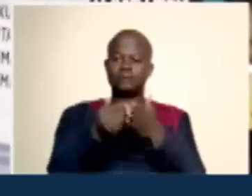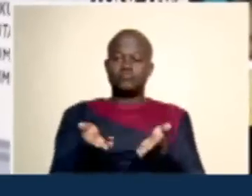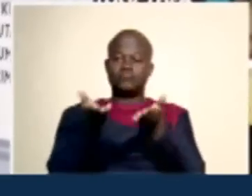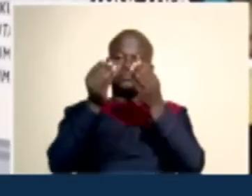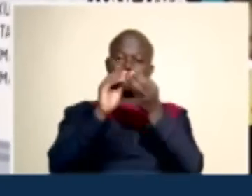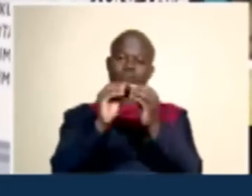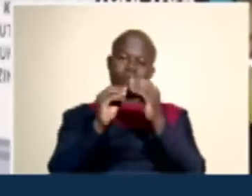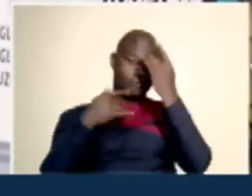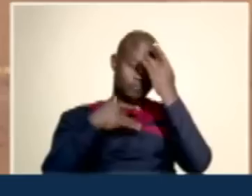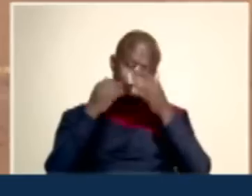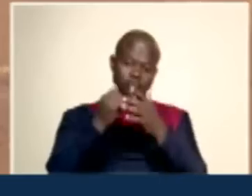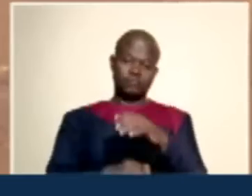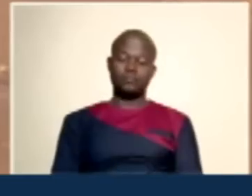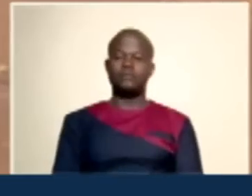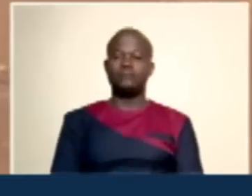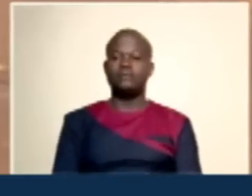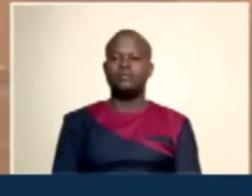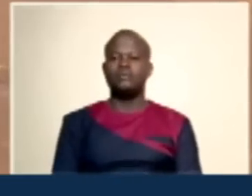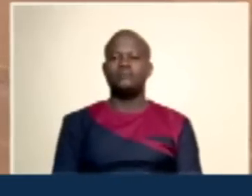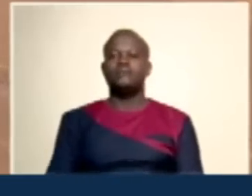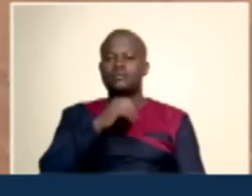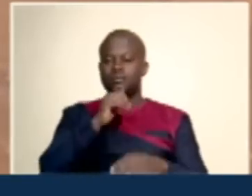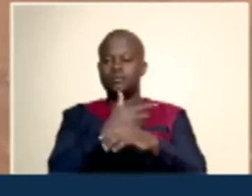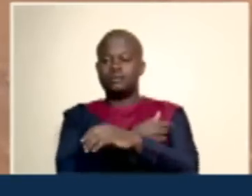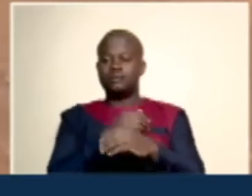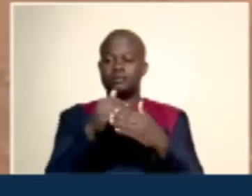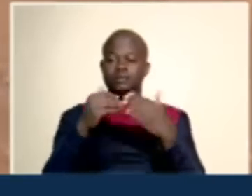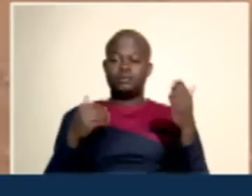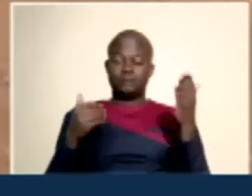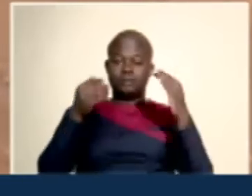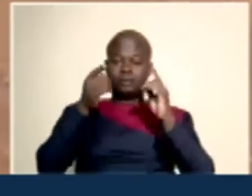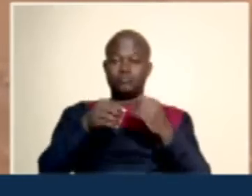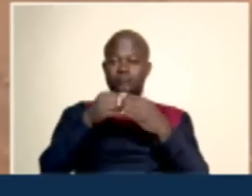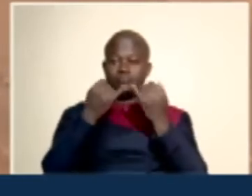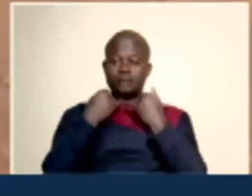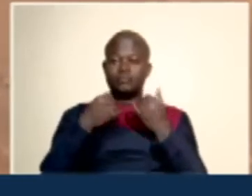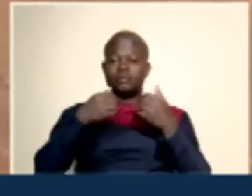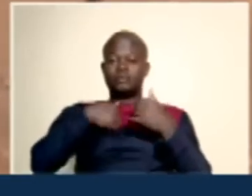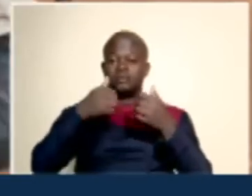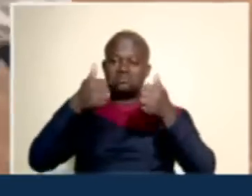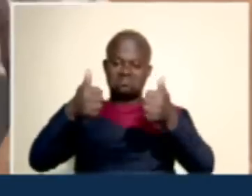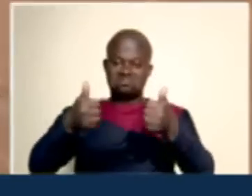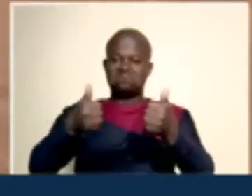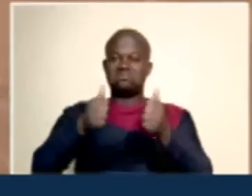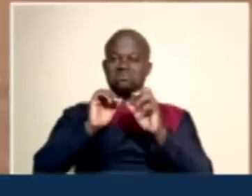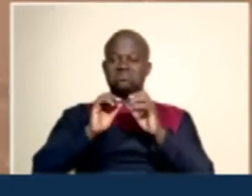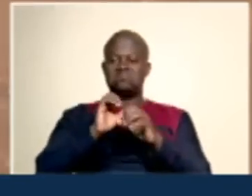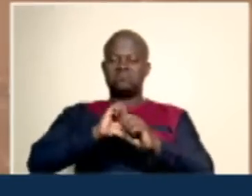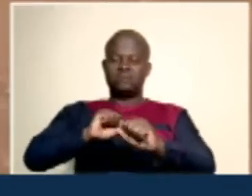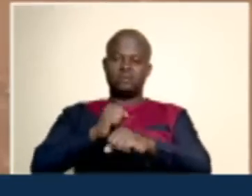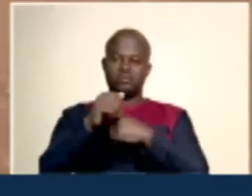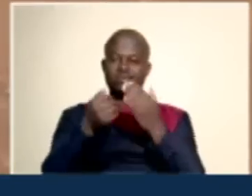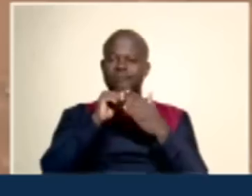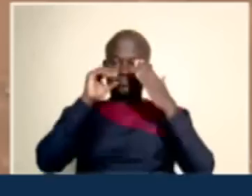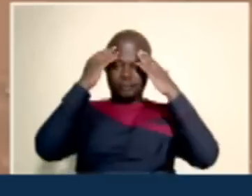bizamura umubare w'abandura sida ntago nikingiraga ariko nyishaka basambwa ko ndi muzima sanga nanjye kwirinda ndifata abyo narinze